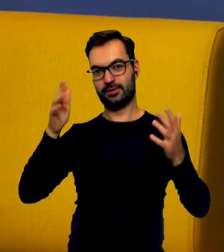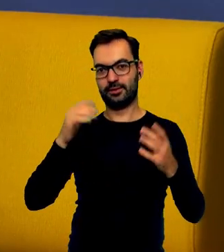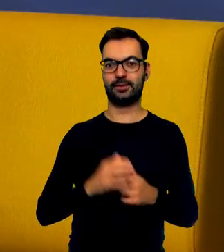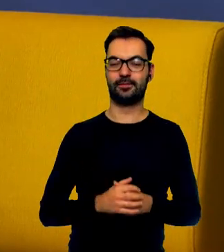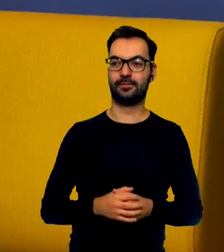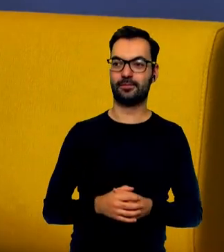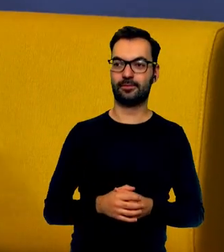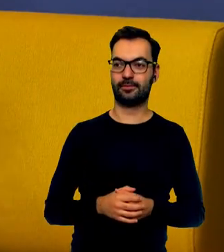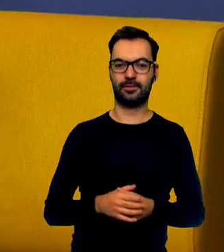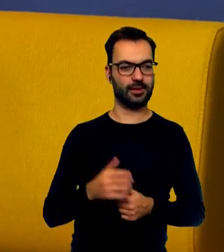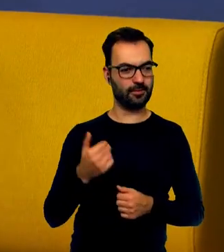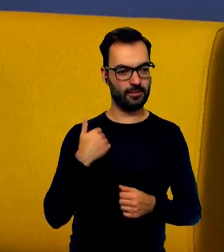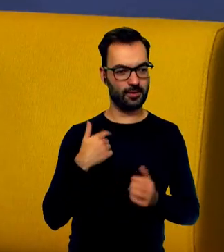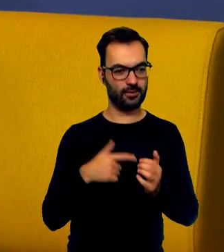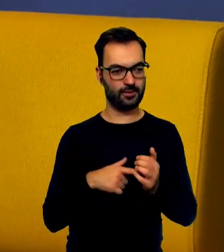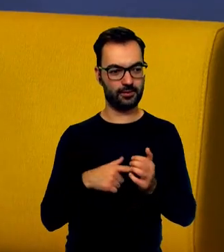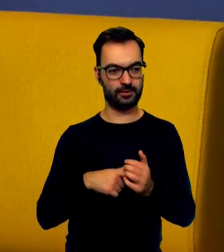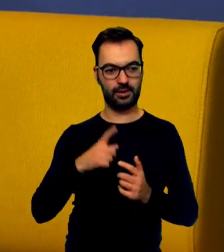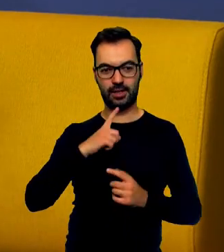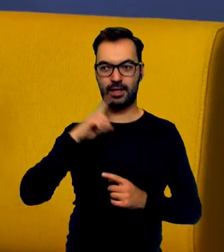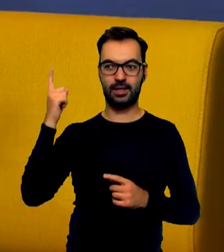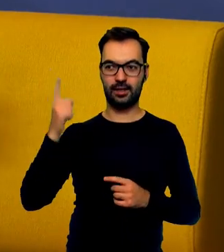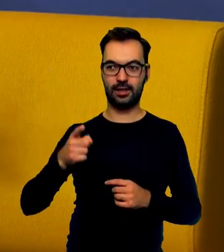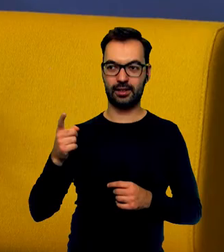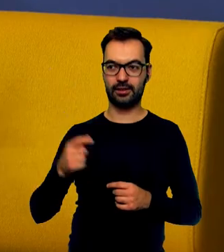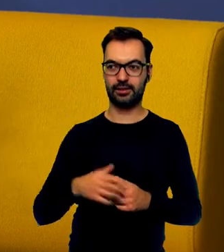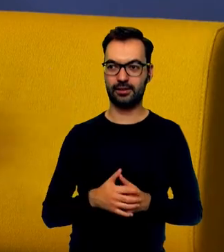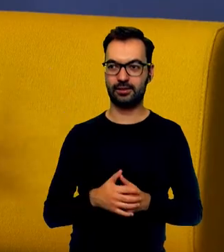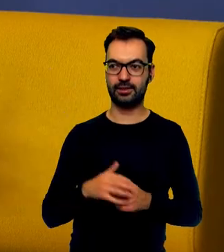tu napisać. No, a czy naprawdę... było w tonie kaznodziejskim, czy nie?